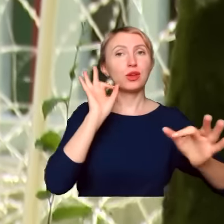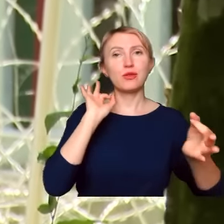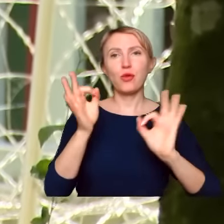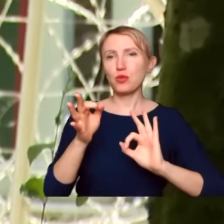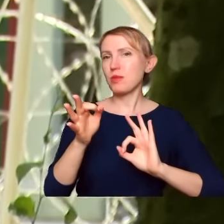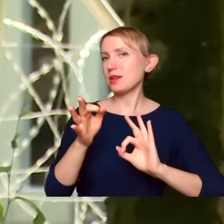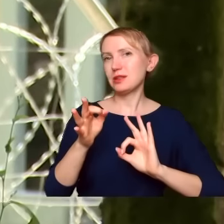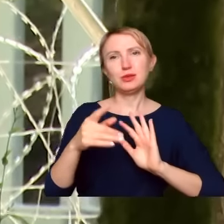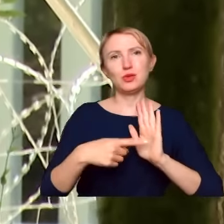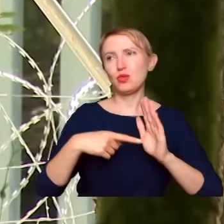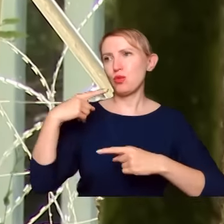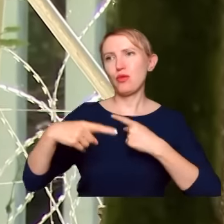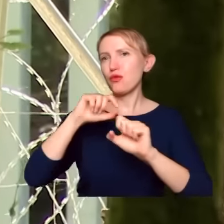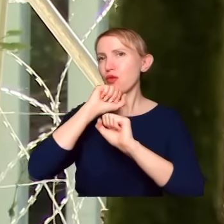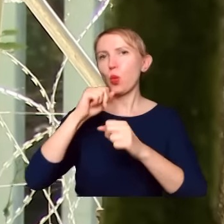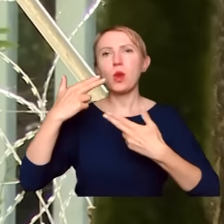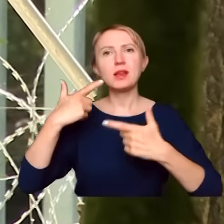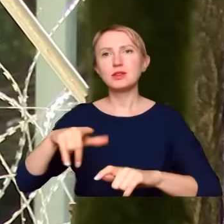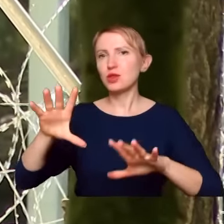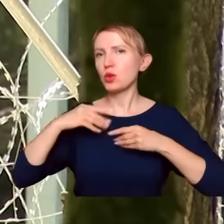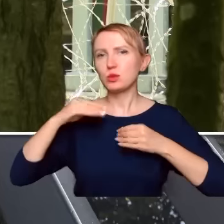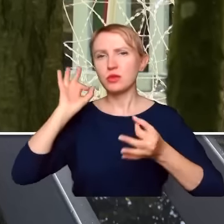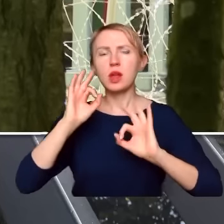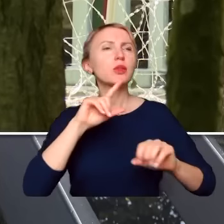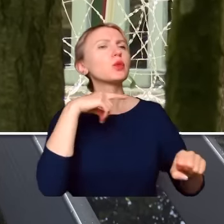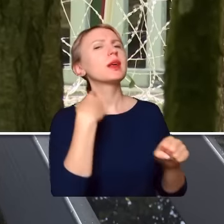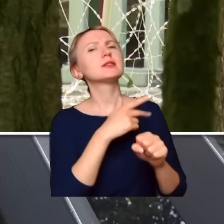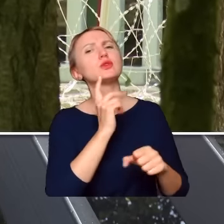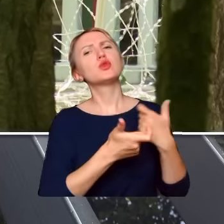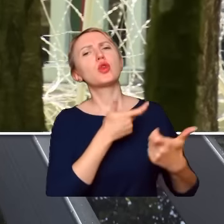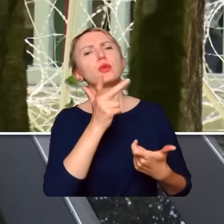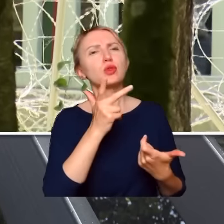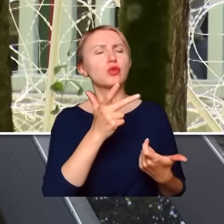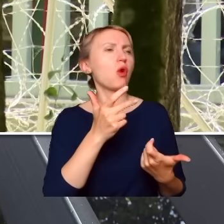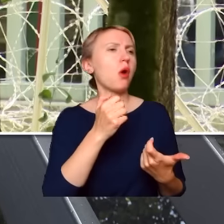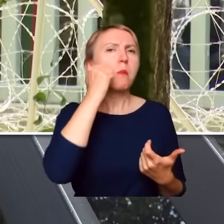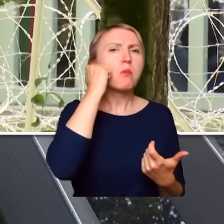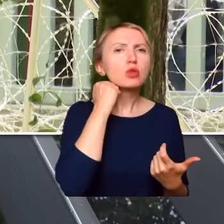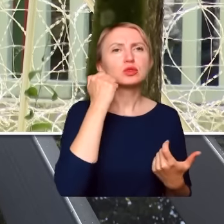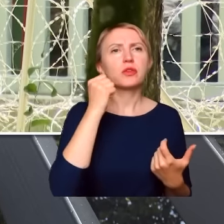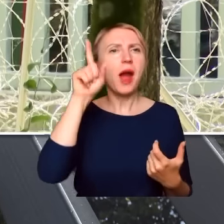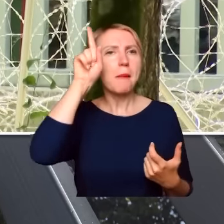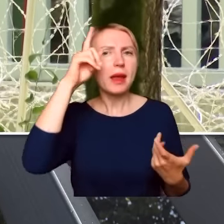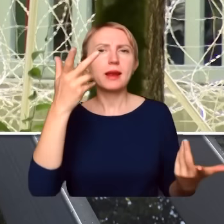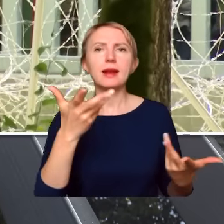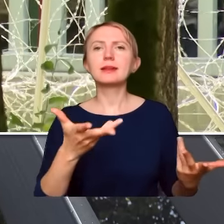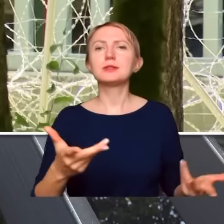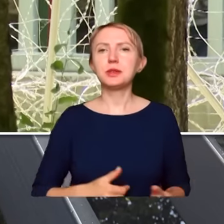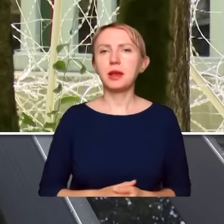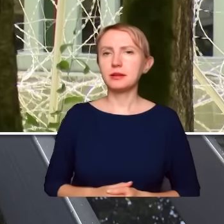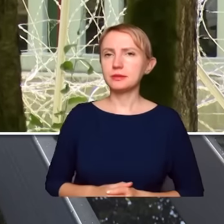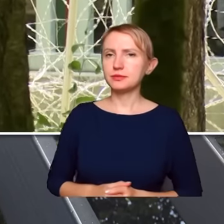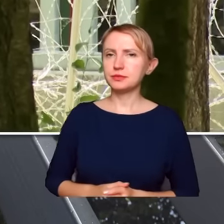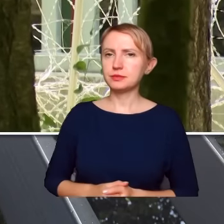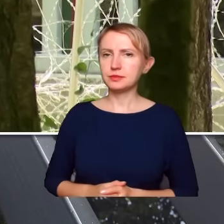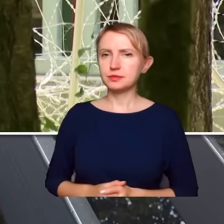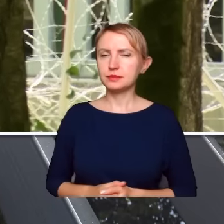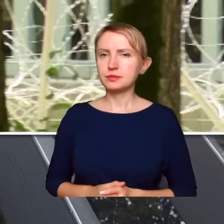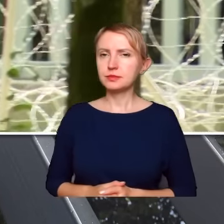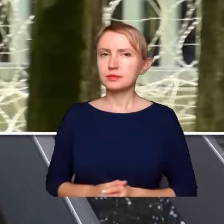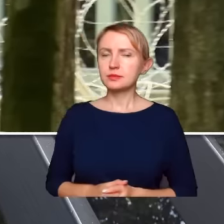tego postępowania. To gdzie te decyzje są podejmowane? W Moskwie, w Berlinie? Podejmuje ich właściwy prokurator. To jest